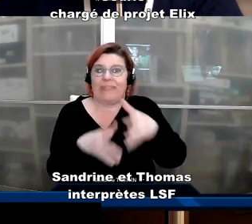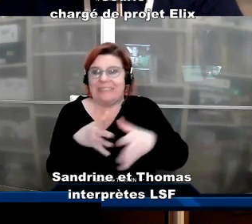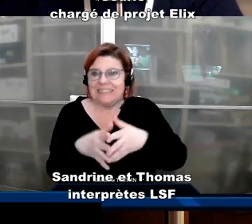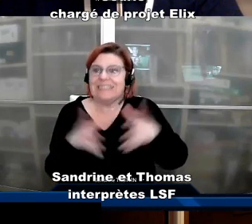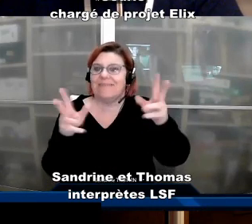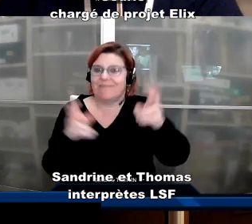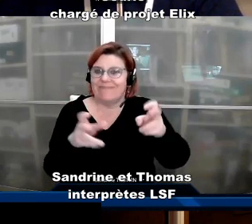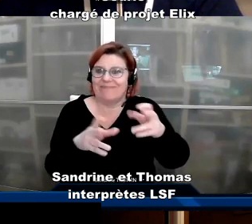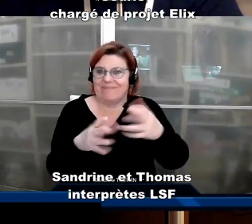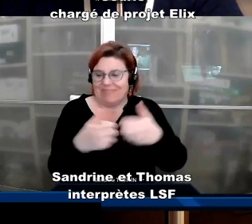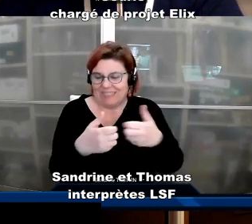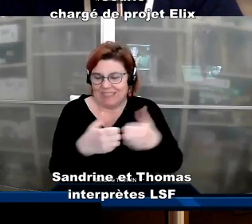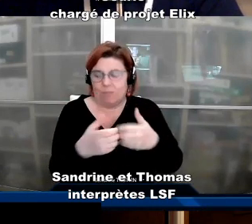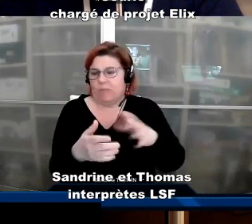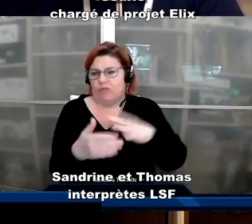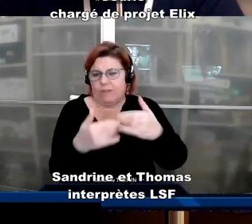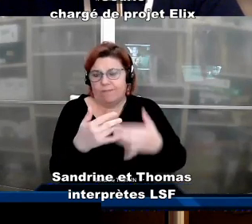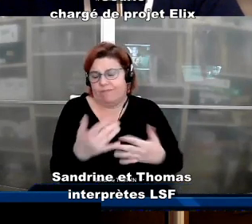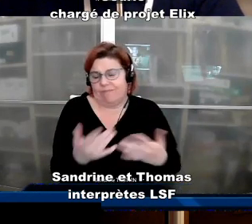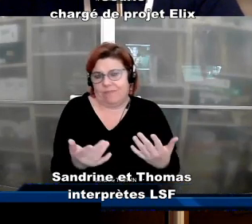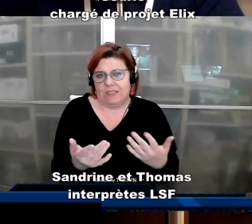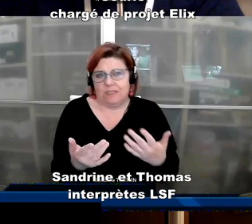Voilà, c'est vraiment...